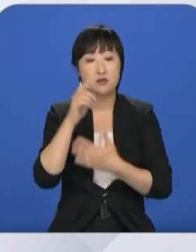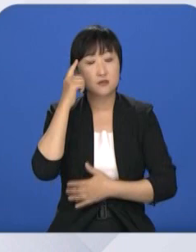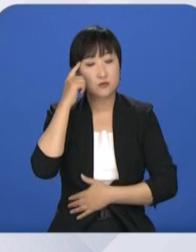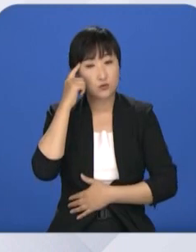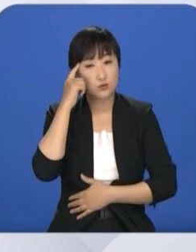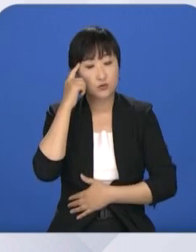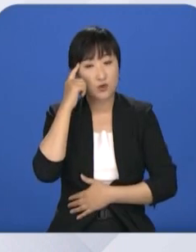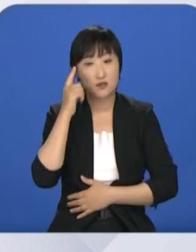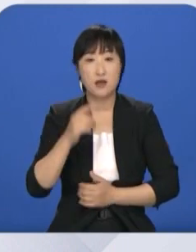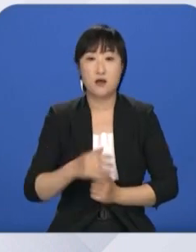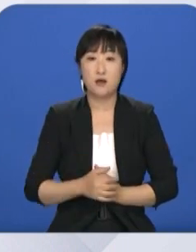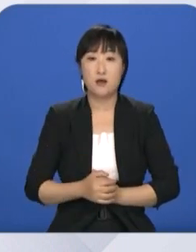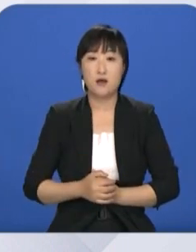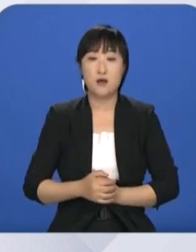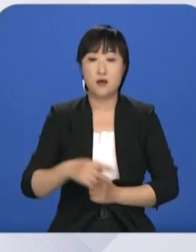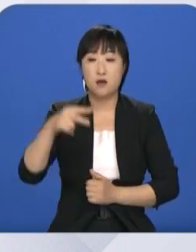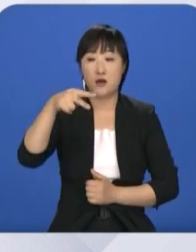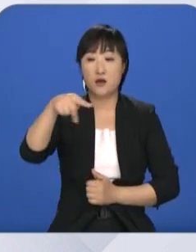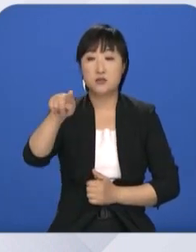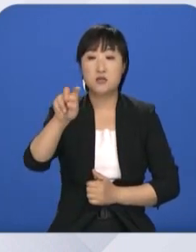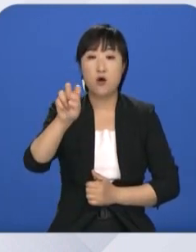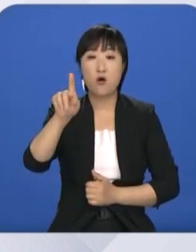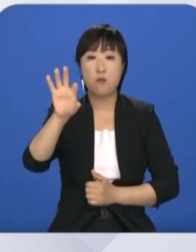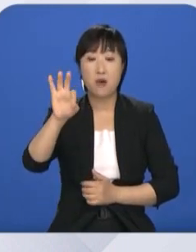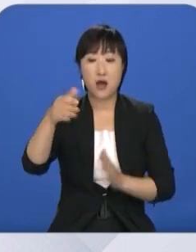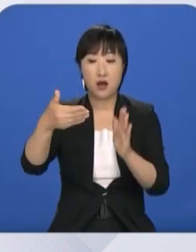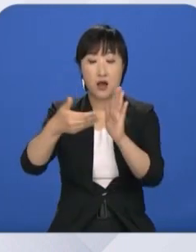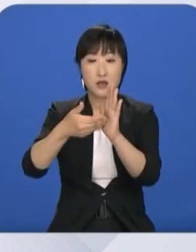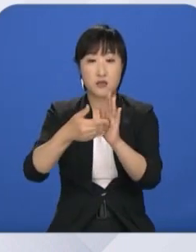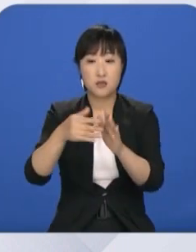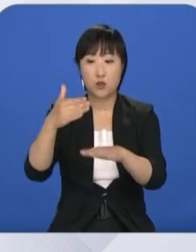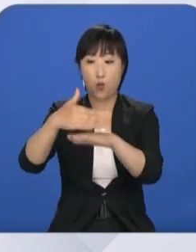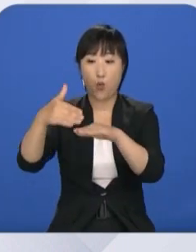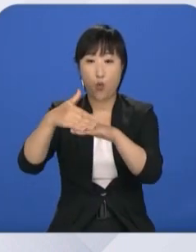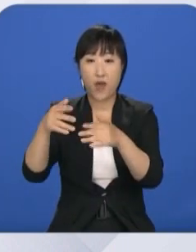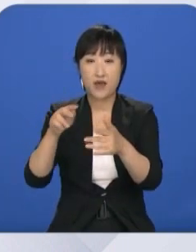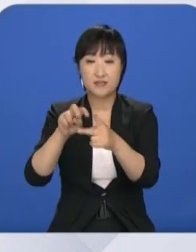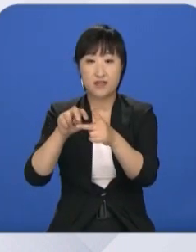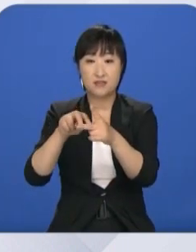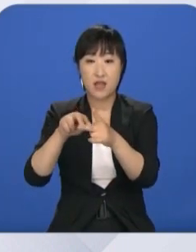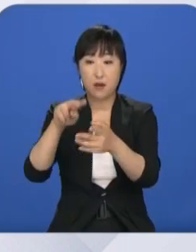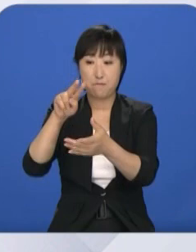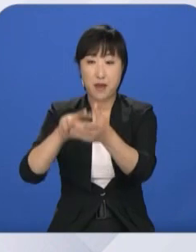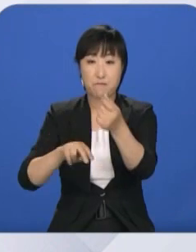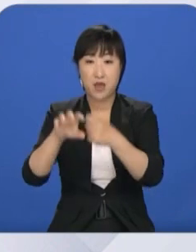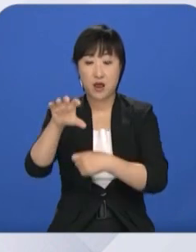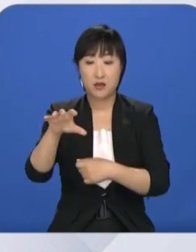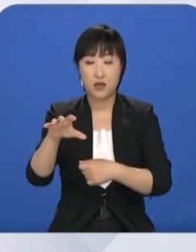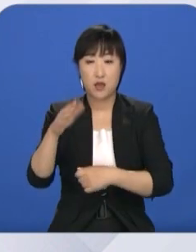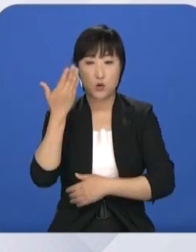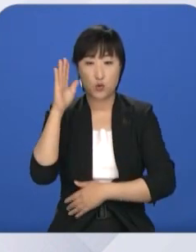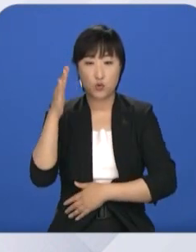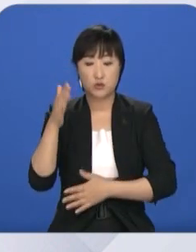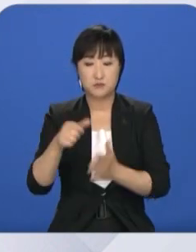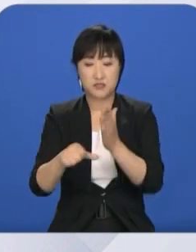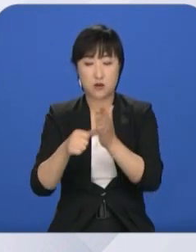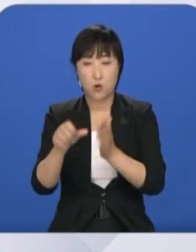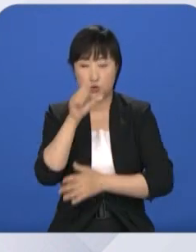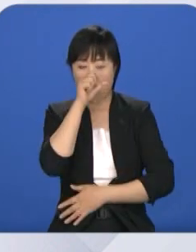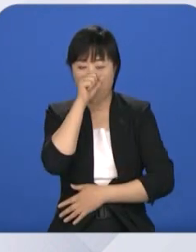그런 생각을 해보고 이제 서망항 쪽에는 회의센터나 또 아주 입환장을 현대 시설을